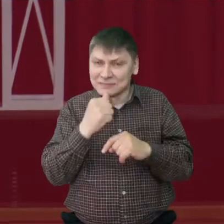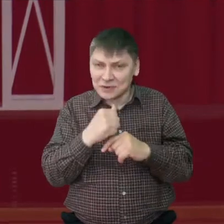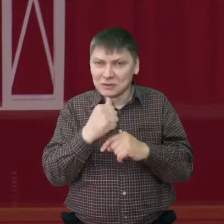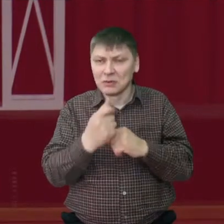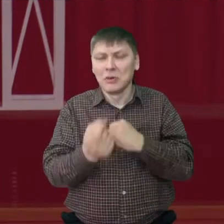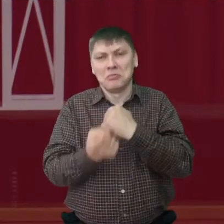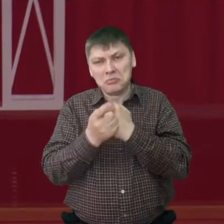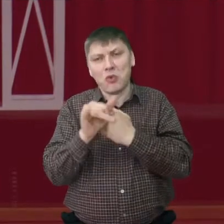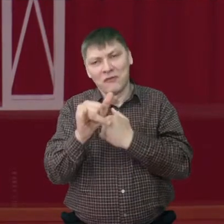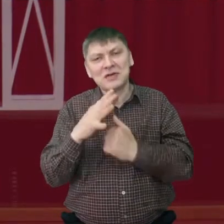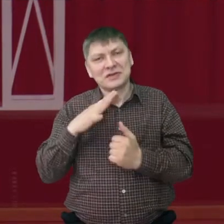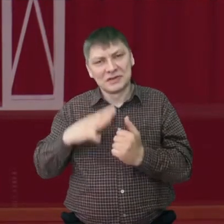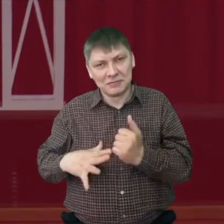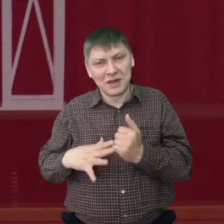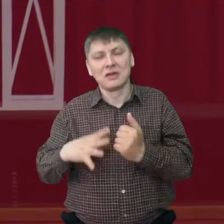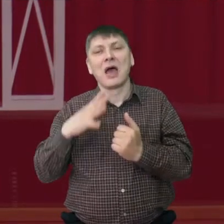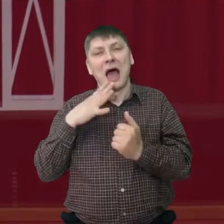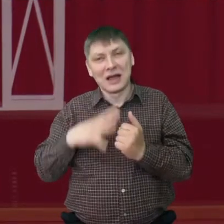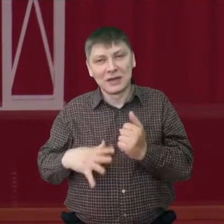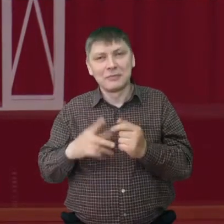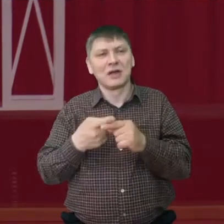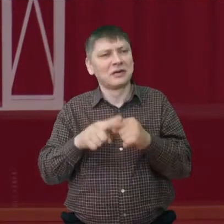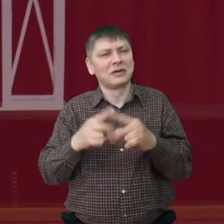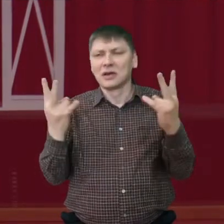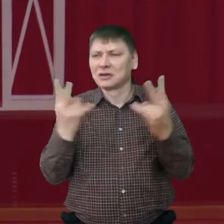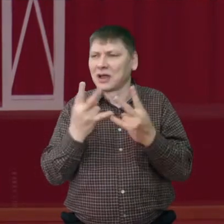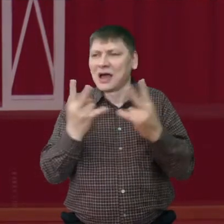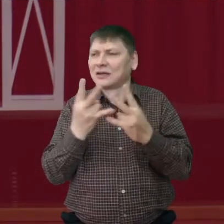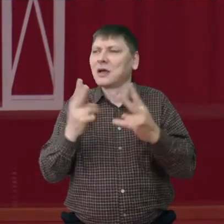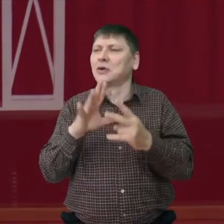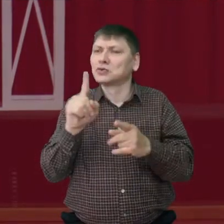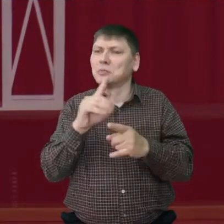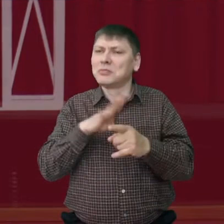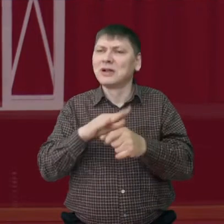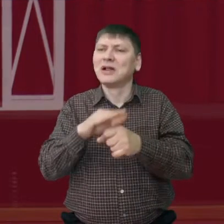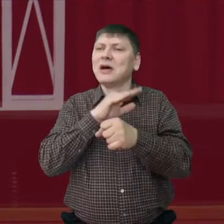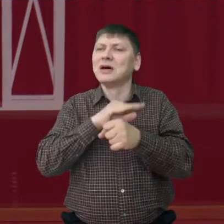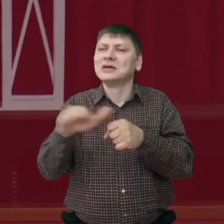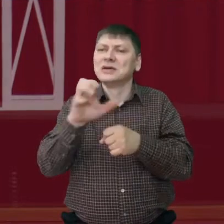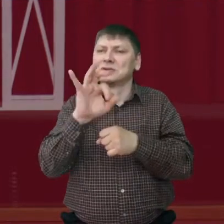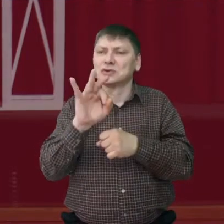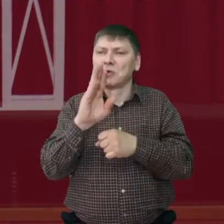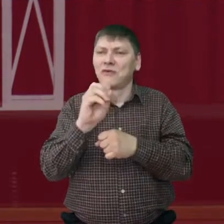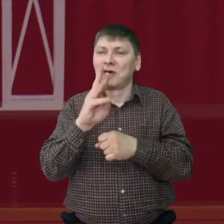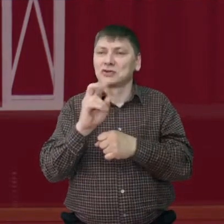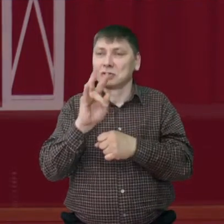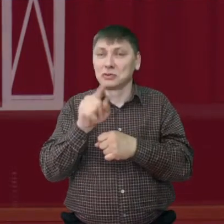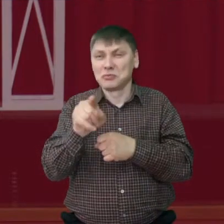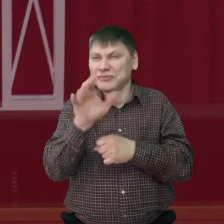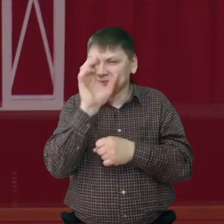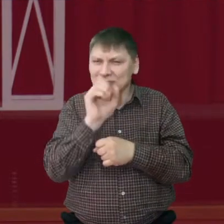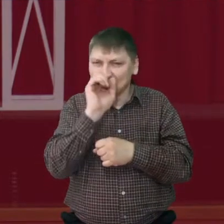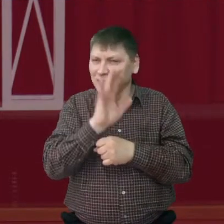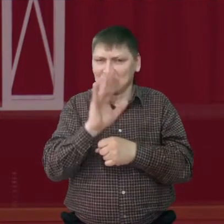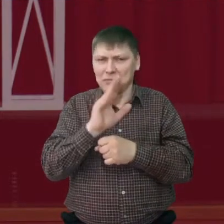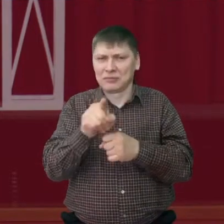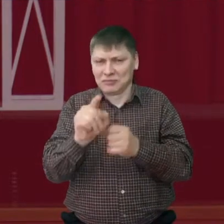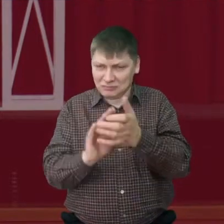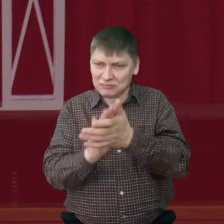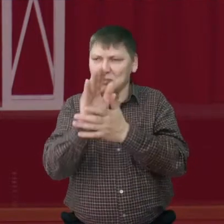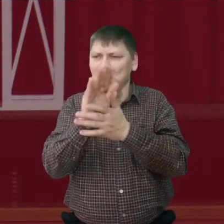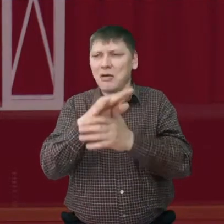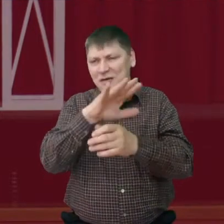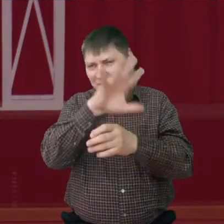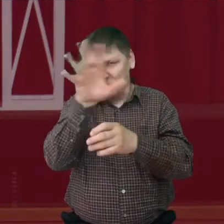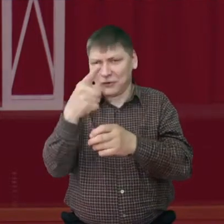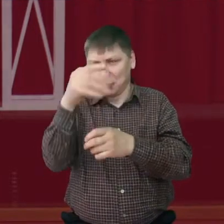терпение, терпение же должно иметь совершенное действие, чтобы вы были совершенны во всей полноте, без всякого недостатка». Здесь не идет речь